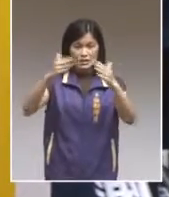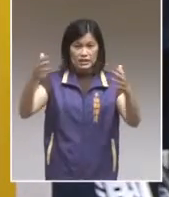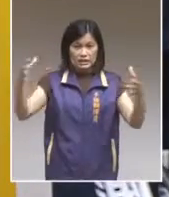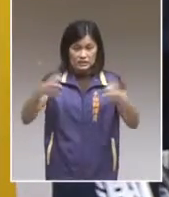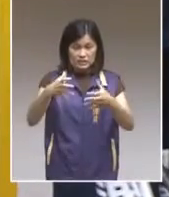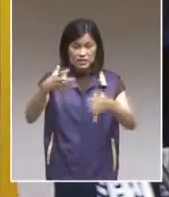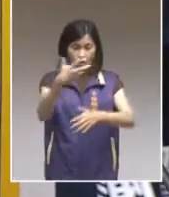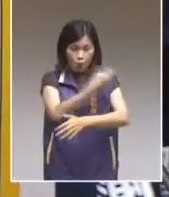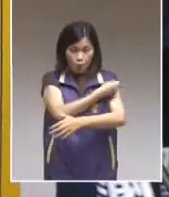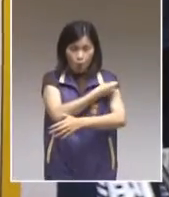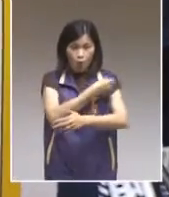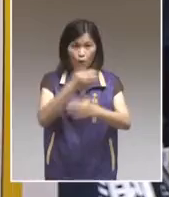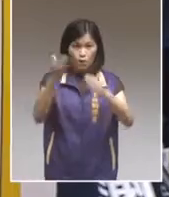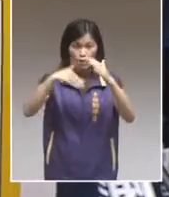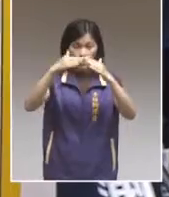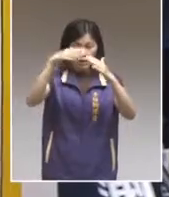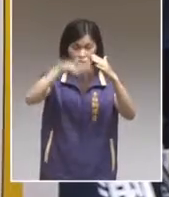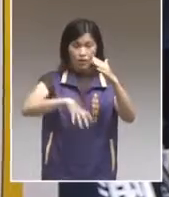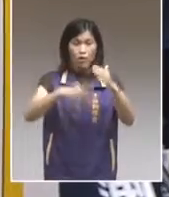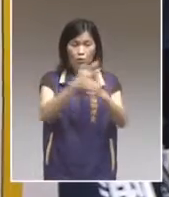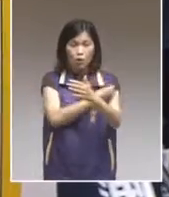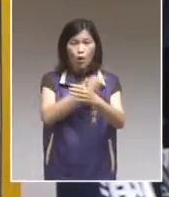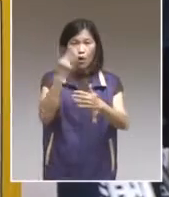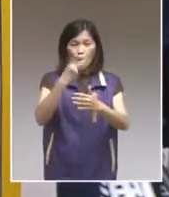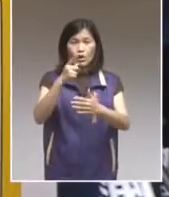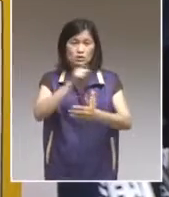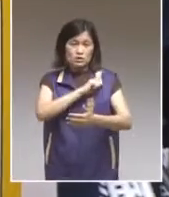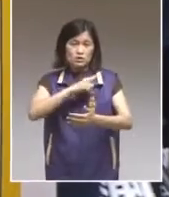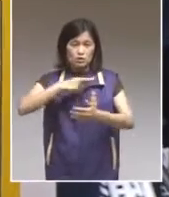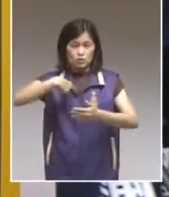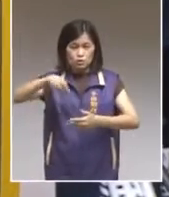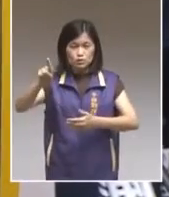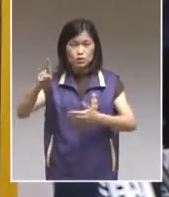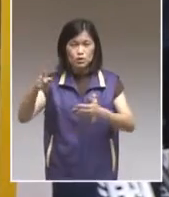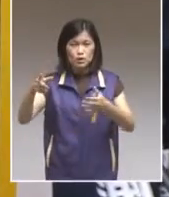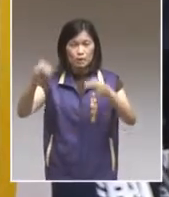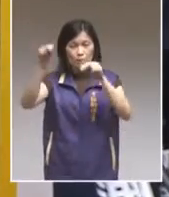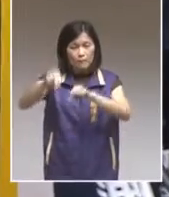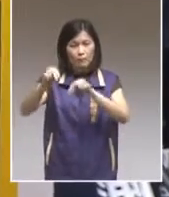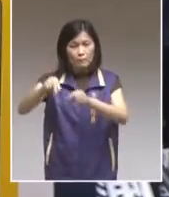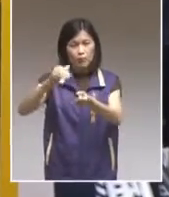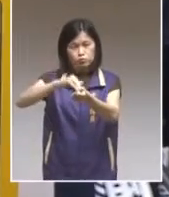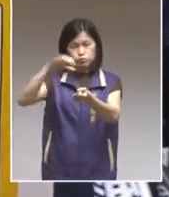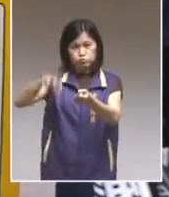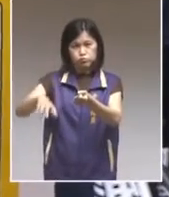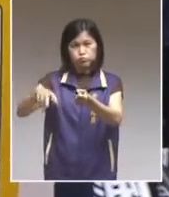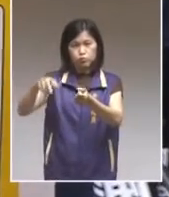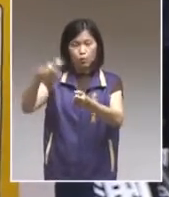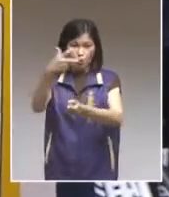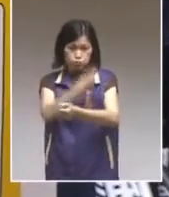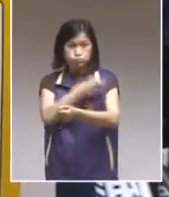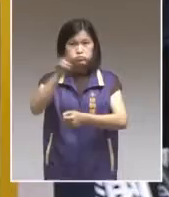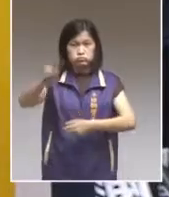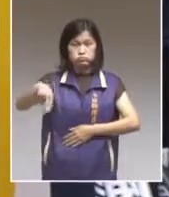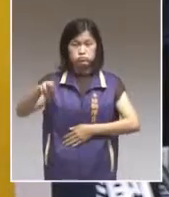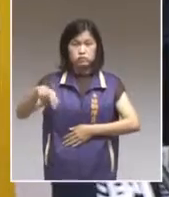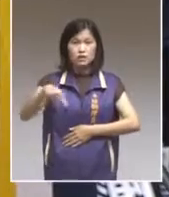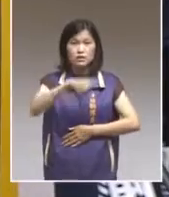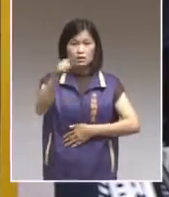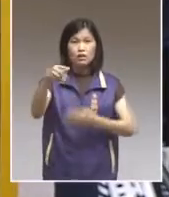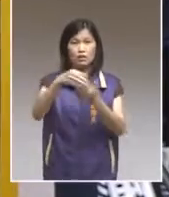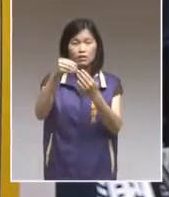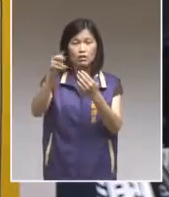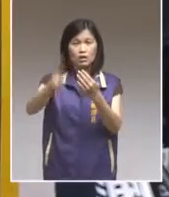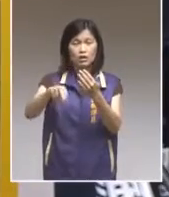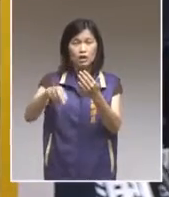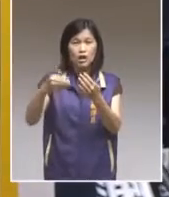种，或者是自行到合约医疗院所来接种，家长都可以做一些选择。那我们也要提醒我们的同